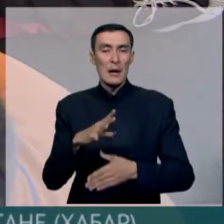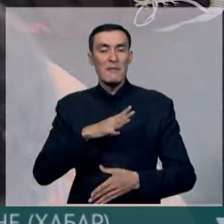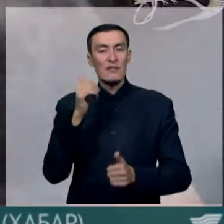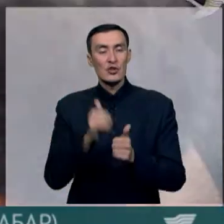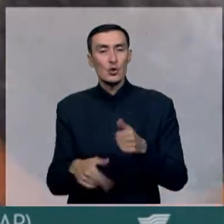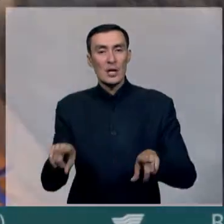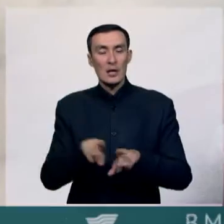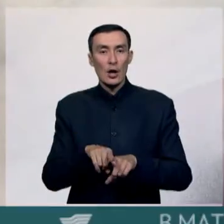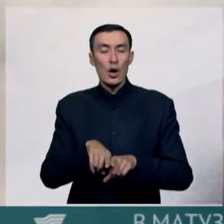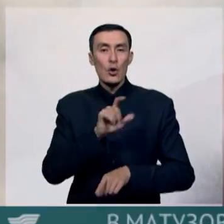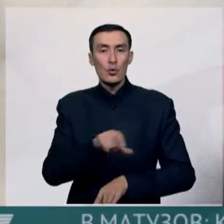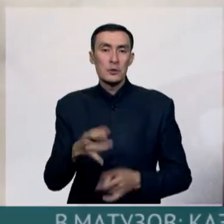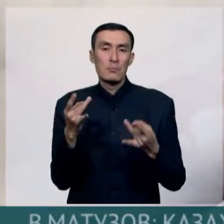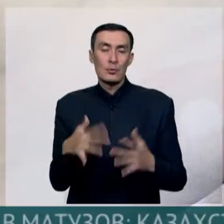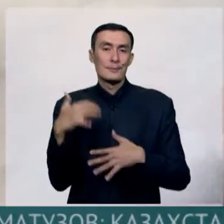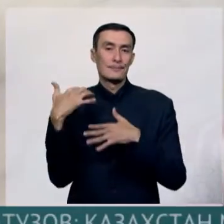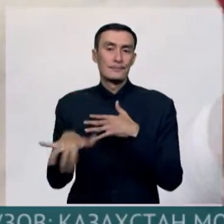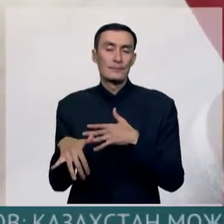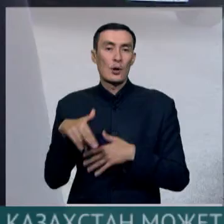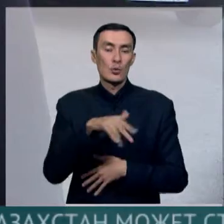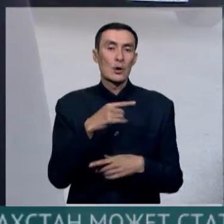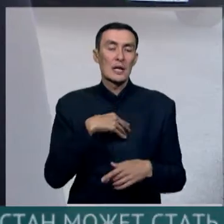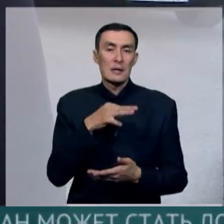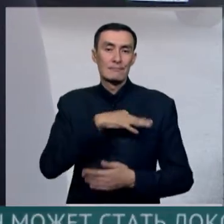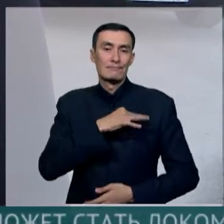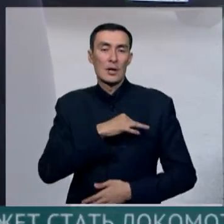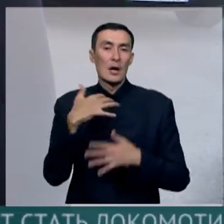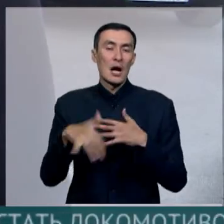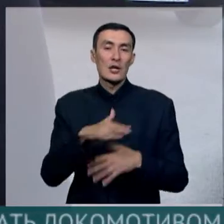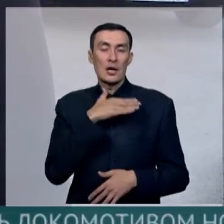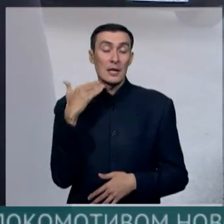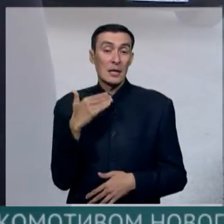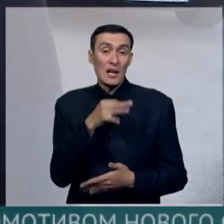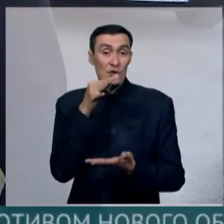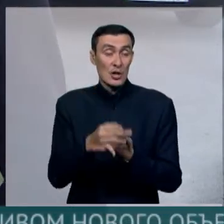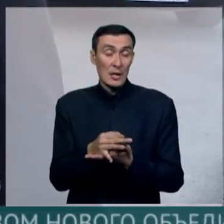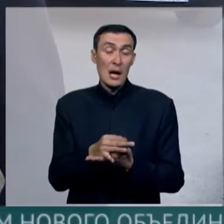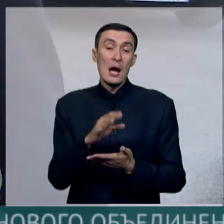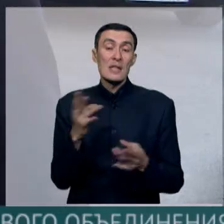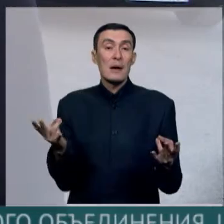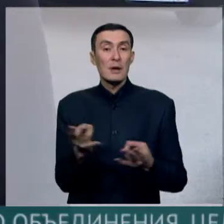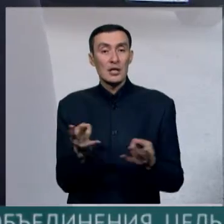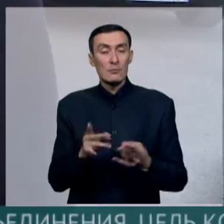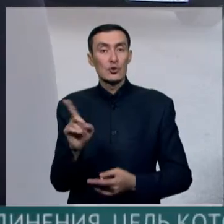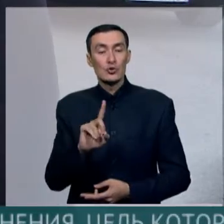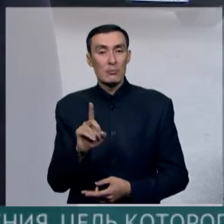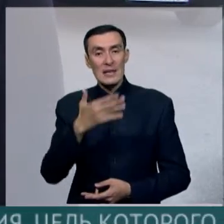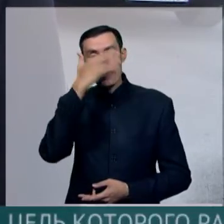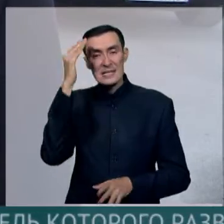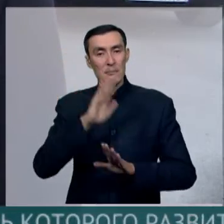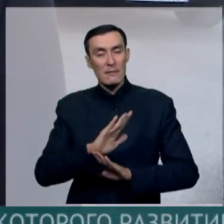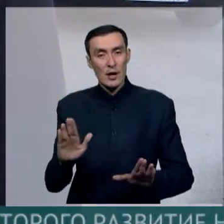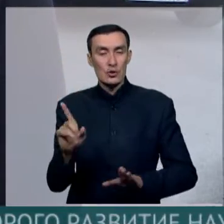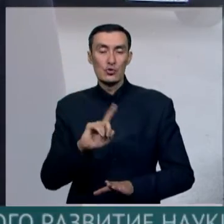таких случаях люди просто проходят мимо. Одни боятся, а третьи не хотят брать на себя ответственность. Необходимо не забывать в